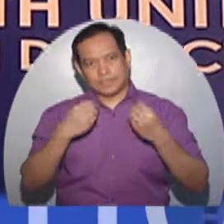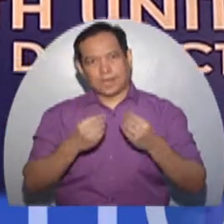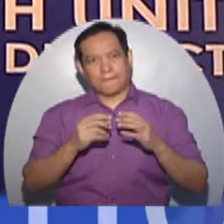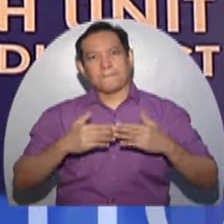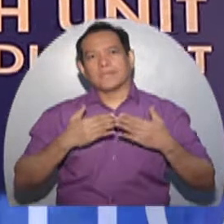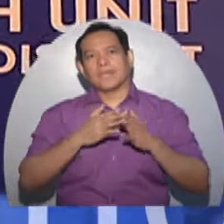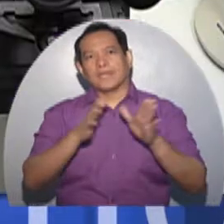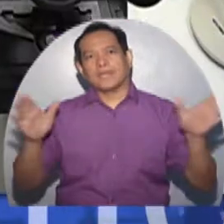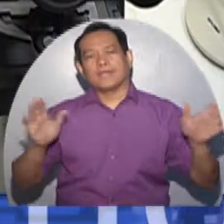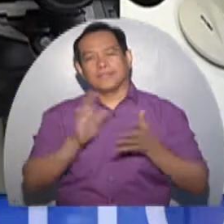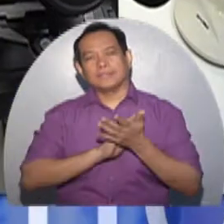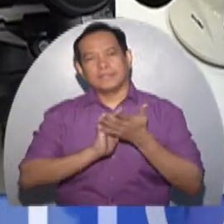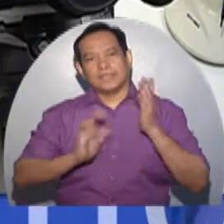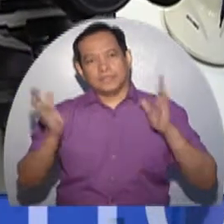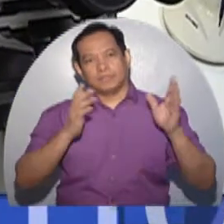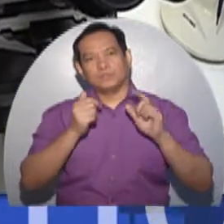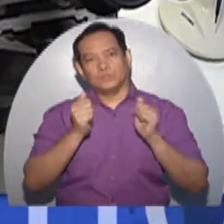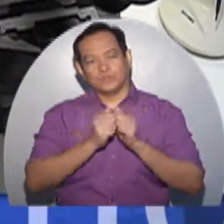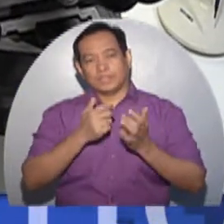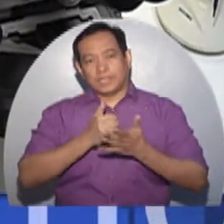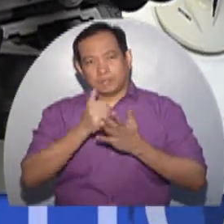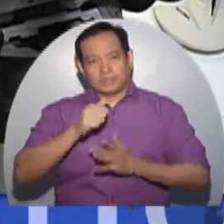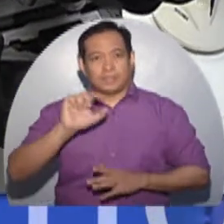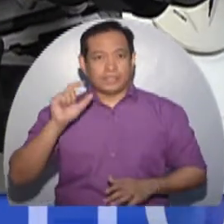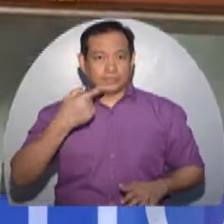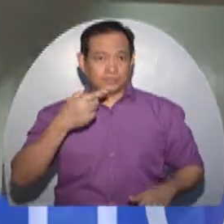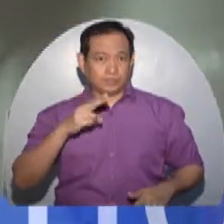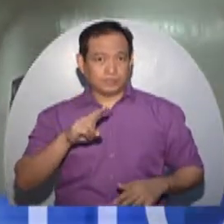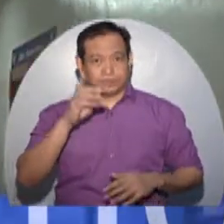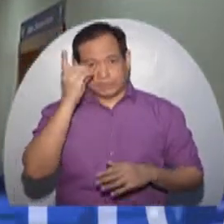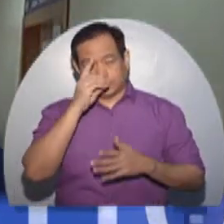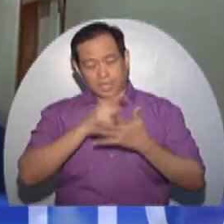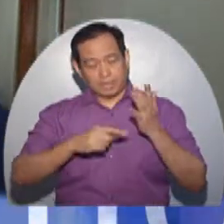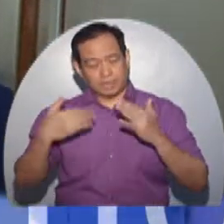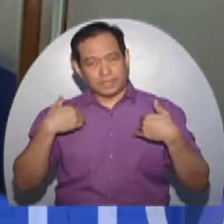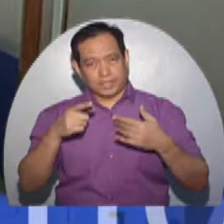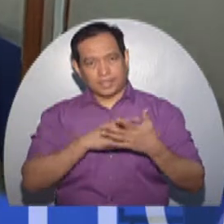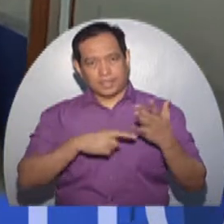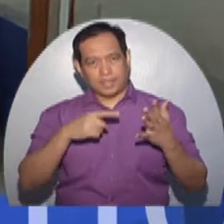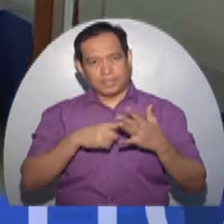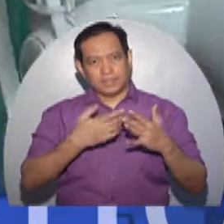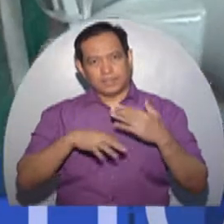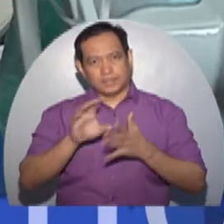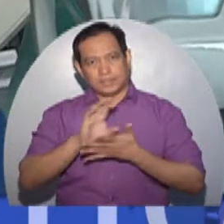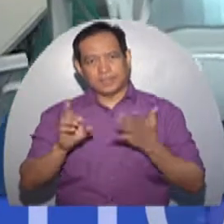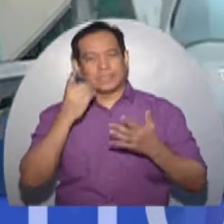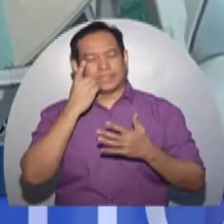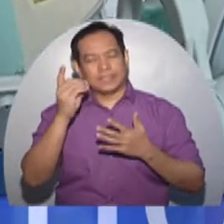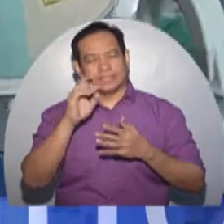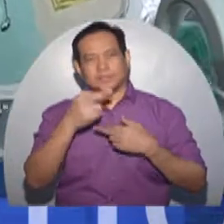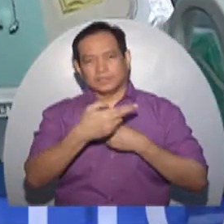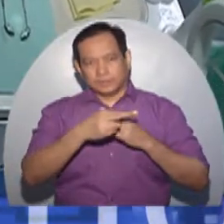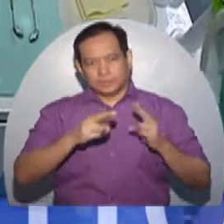medikal sa tulong na rin ng lokal na pamahalaan ng Davao. Meron itong birth center, dental